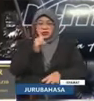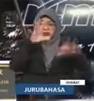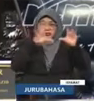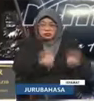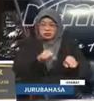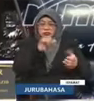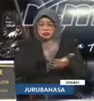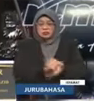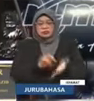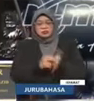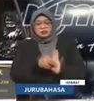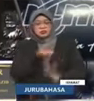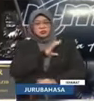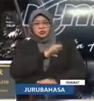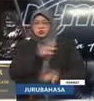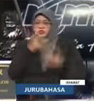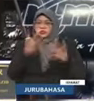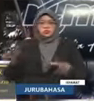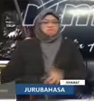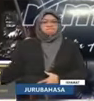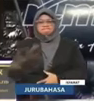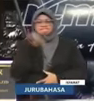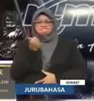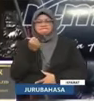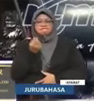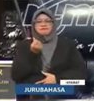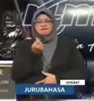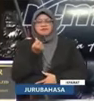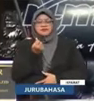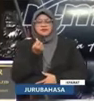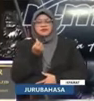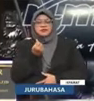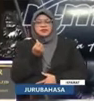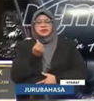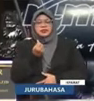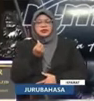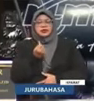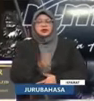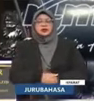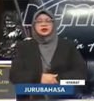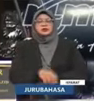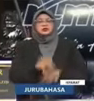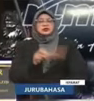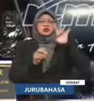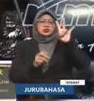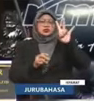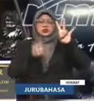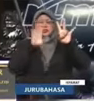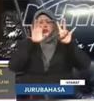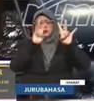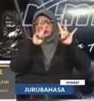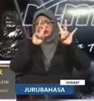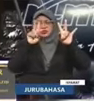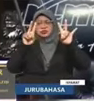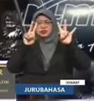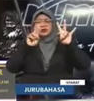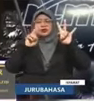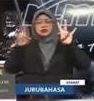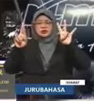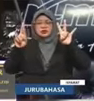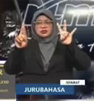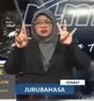serbuan tersebut PD Aren telah membuat rampasan uang tunai sebanyak ingin sh760